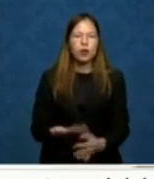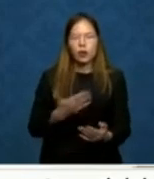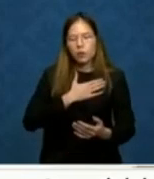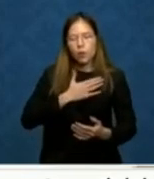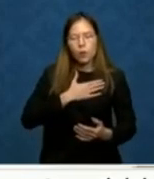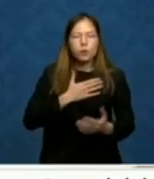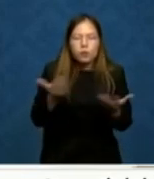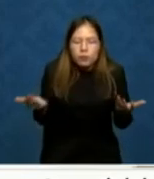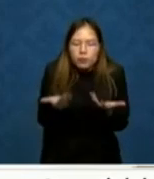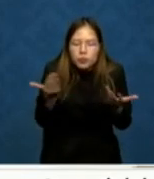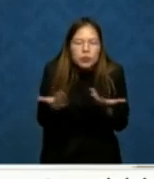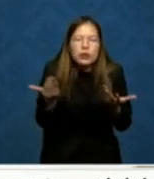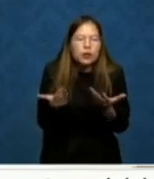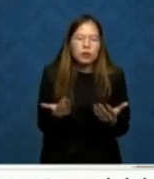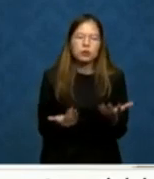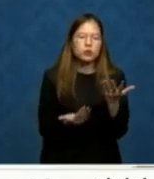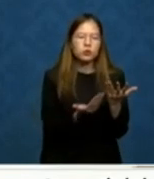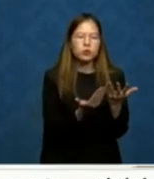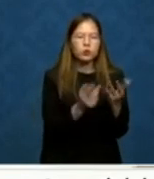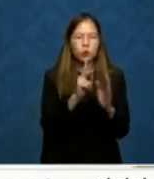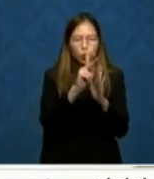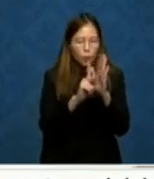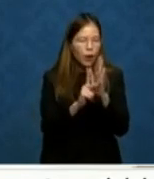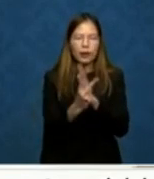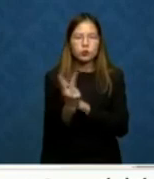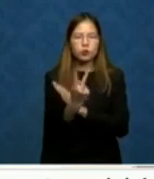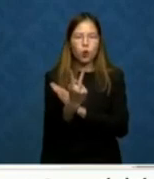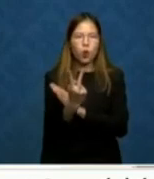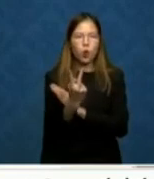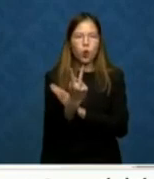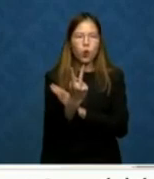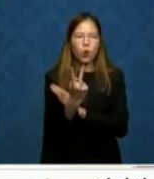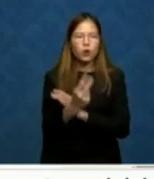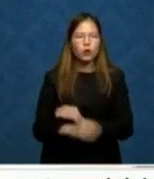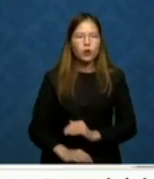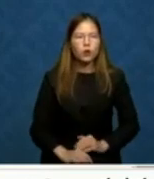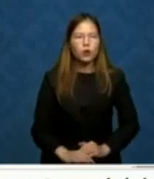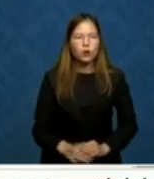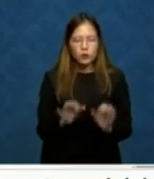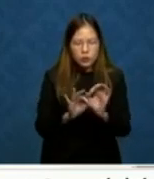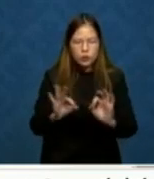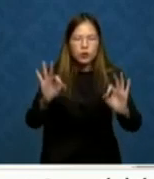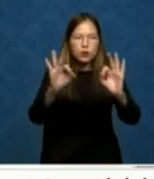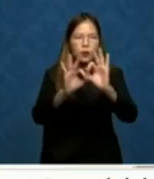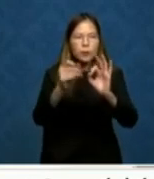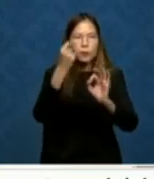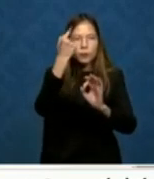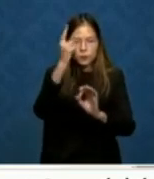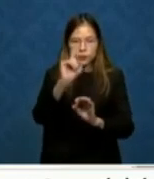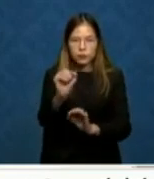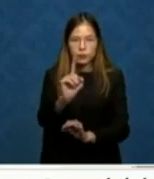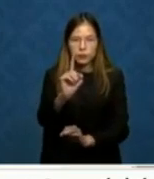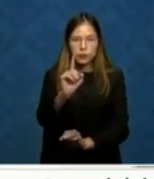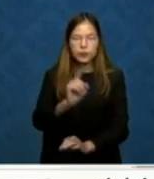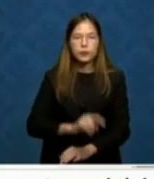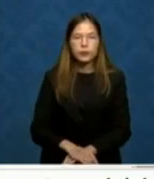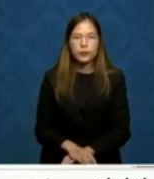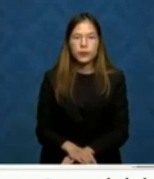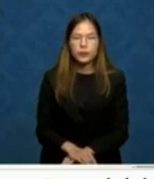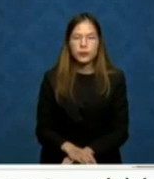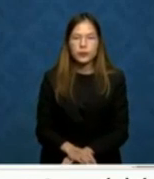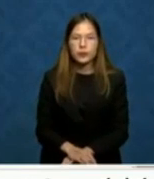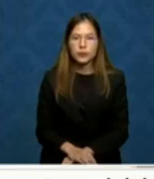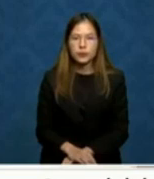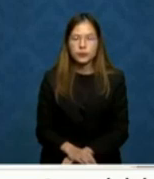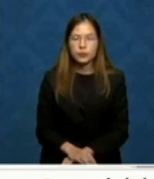ทั้ง2ร่างด้วยความเต็มใจอย่างยิ่งครับอย่างไรก็ตามครับจำเป็นต้องมีความเข้าใจครับและทำความเข้าใจว่าจ